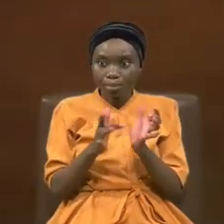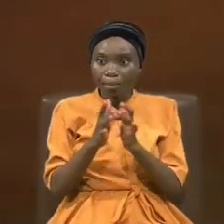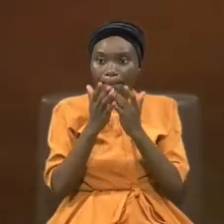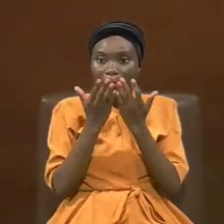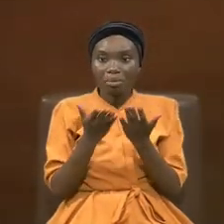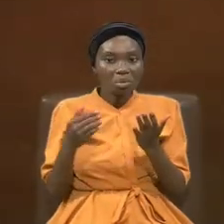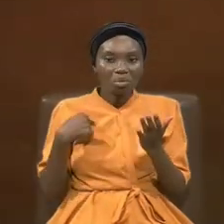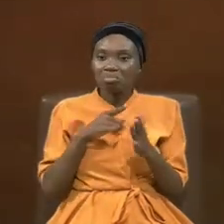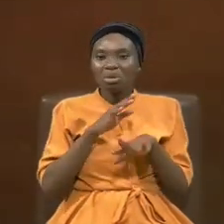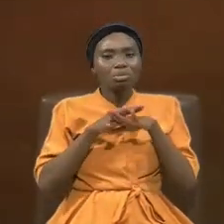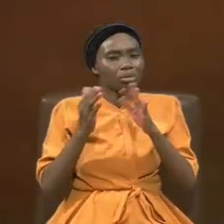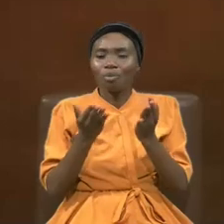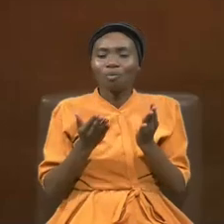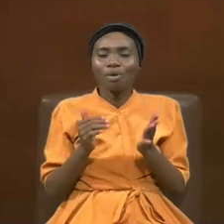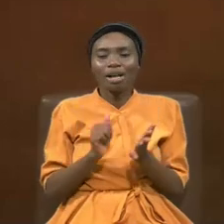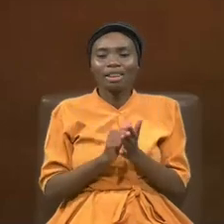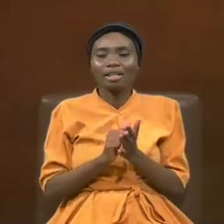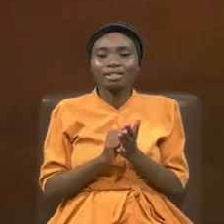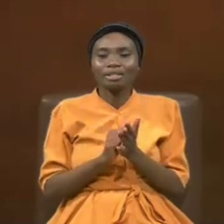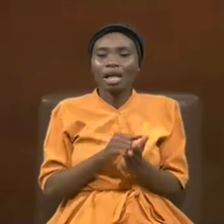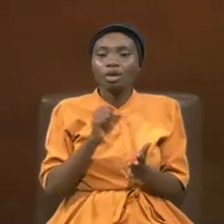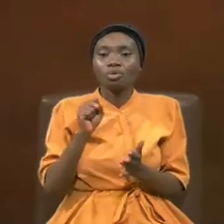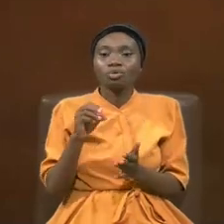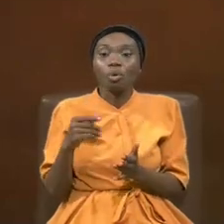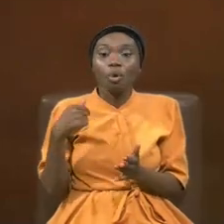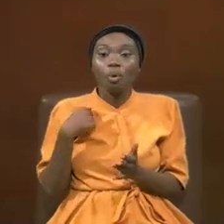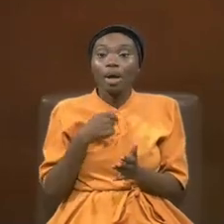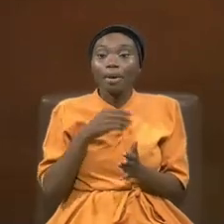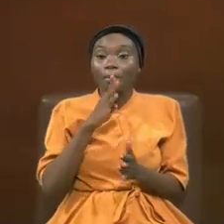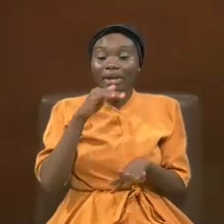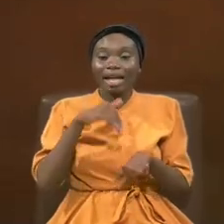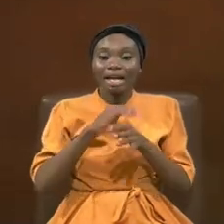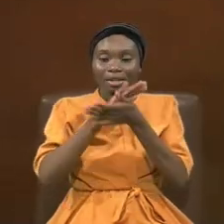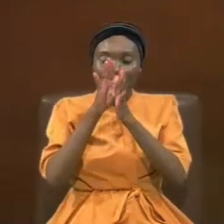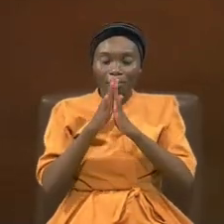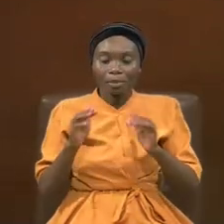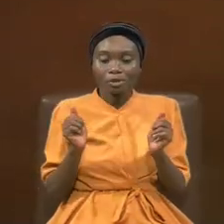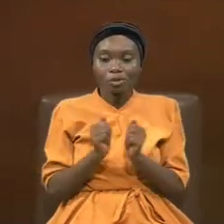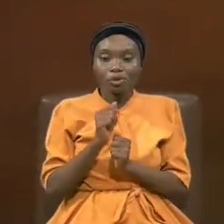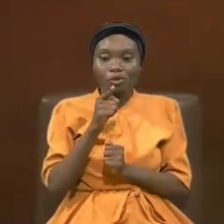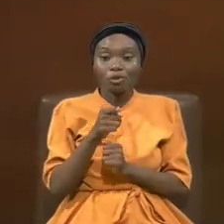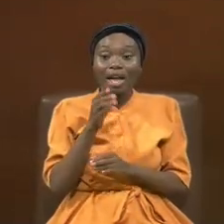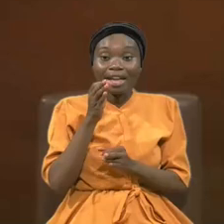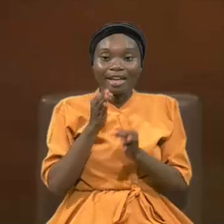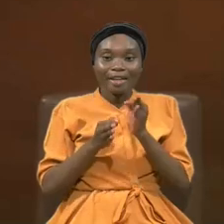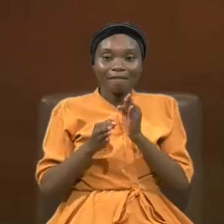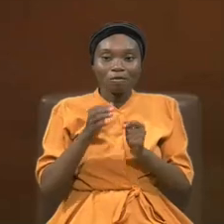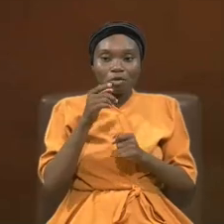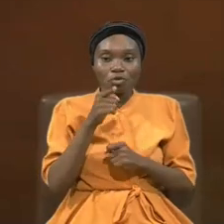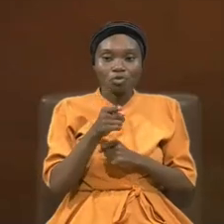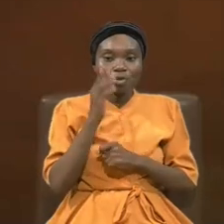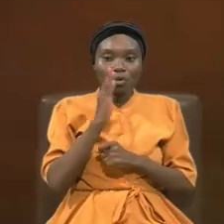trop biblique. Nous ne voulons pas cela. Hein. Donc, nous serons en paix avec toi si